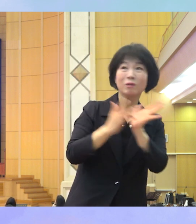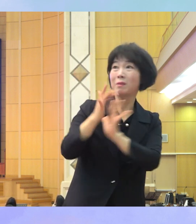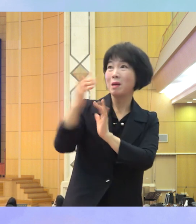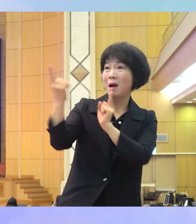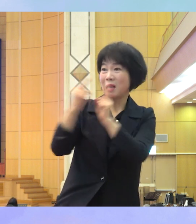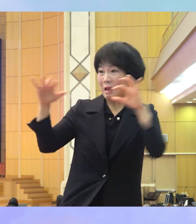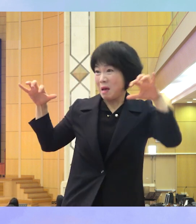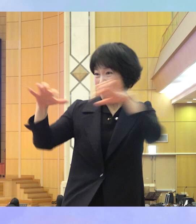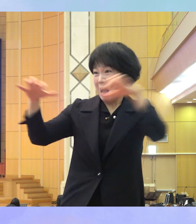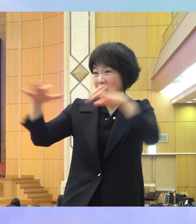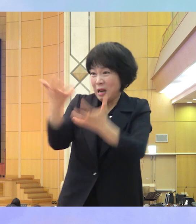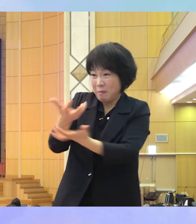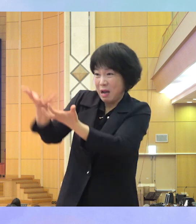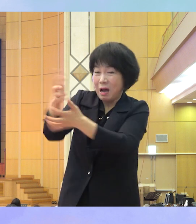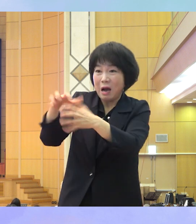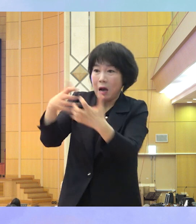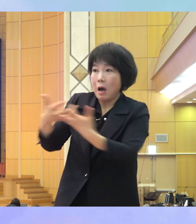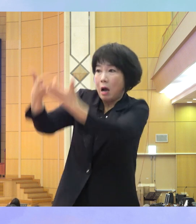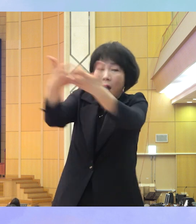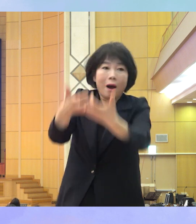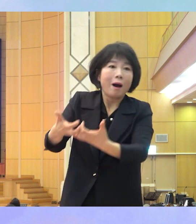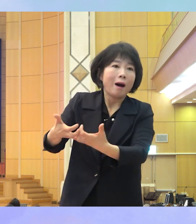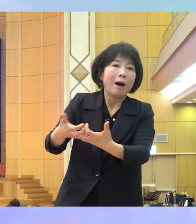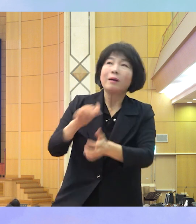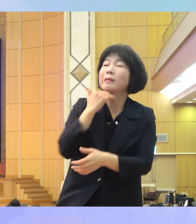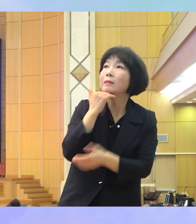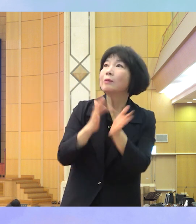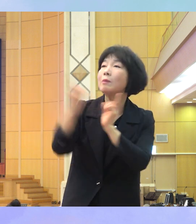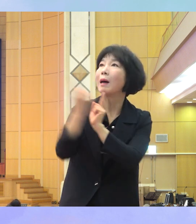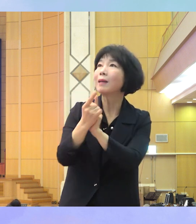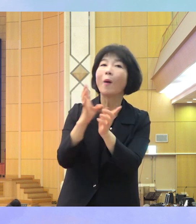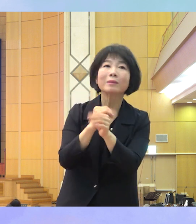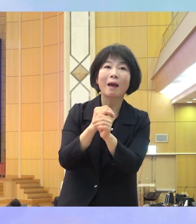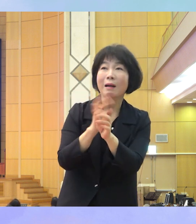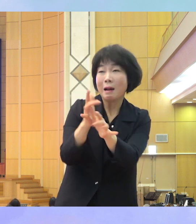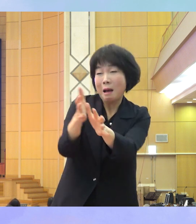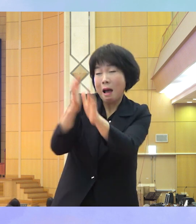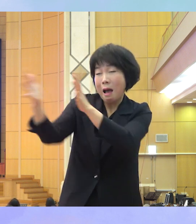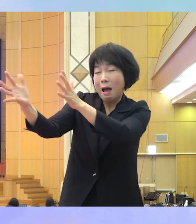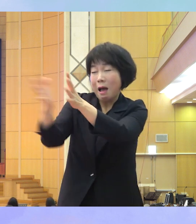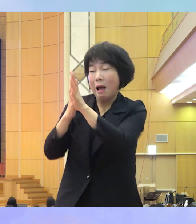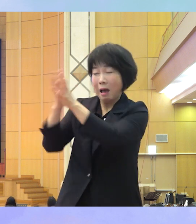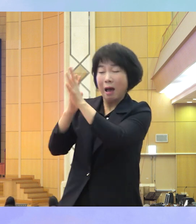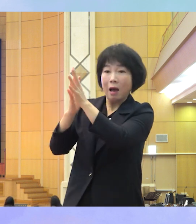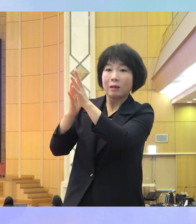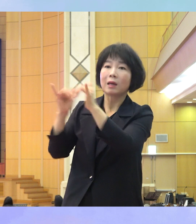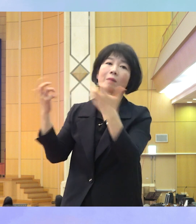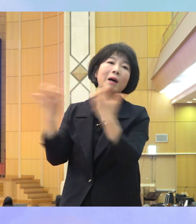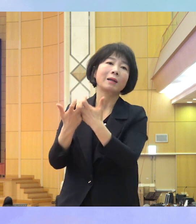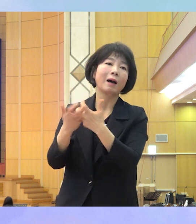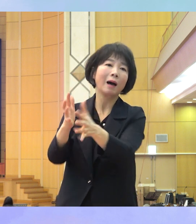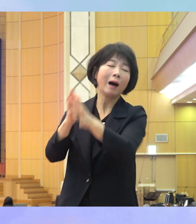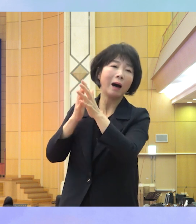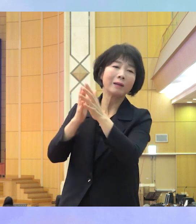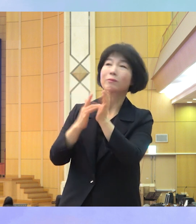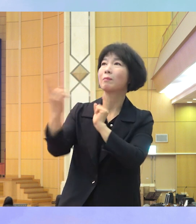치료받는데도 지금 병원에 예약을 하면 몇 개월씩 기다리라 1년 기다리라 지금 이러는 때인데 세상에 예수님이 공짜로 고쳐주는데 얼마나